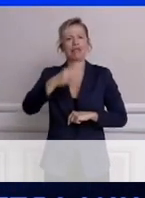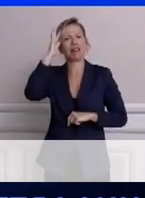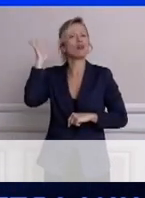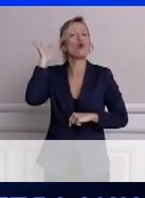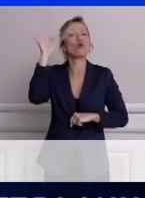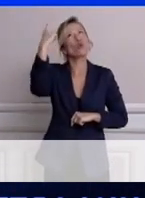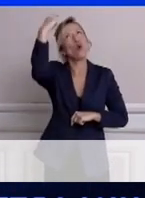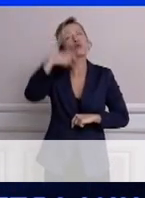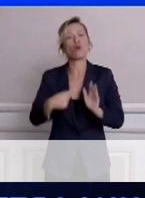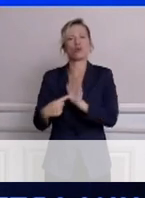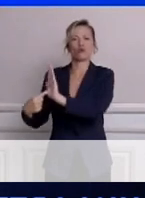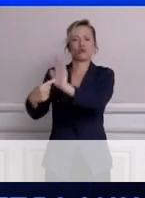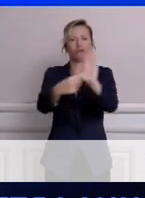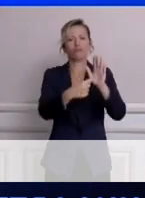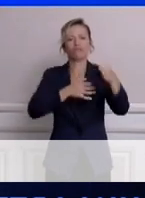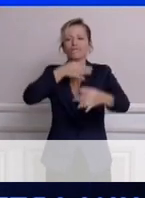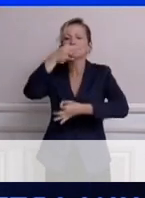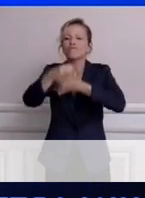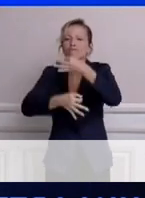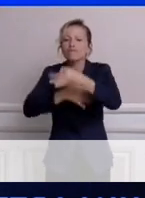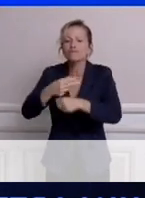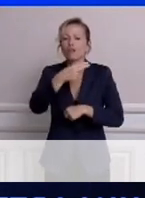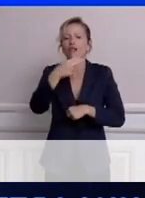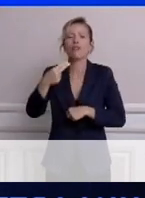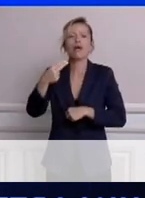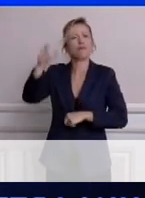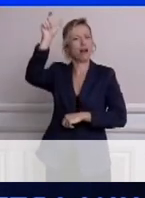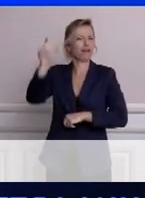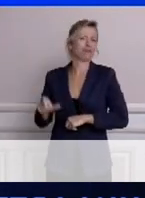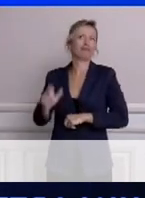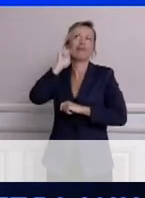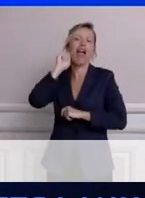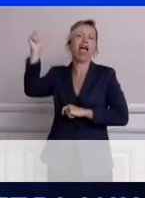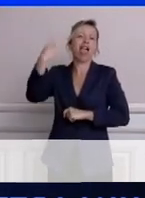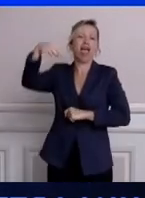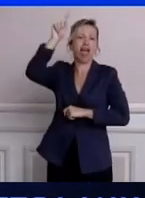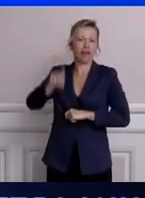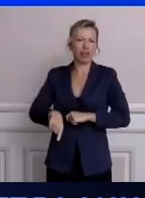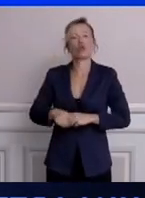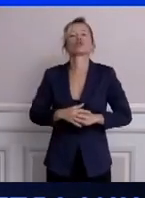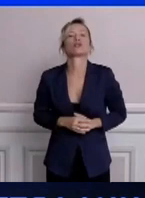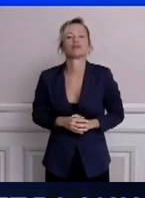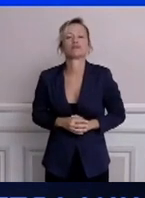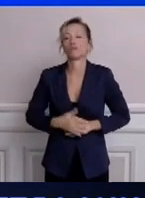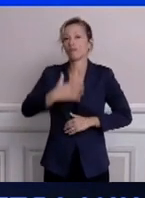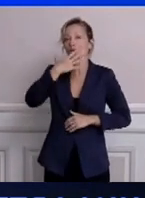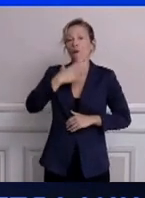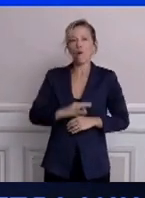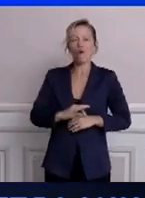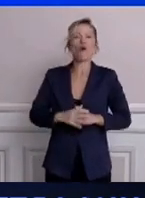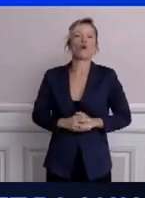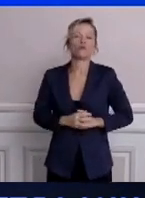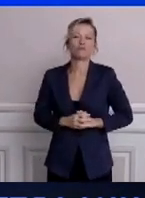λίγες σκέψεις σχετικά με το αντικείμενο της σημερινής εκδήλωσης. Είμαι εδώ για να σας πω ότι